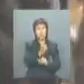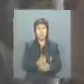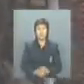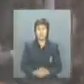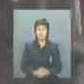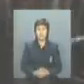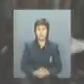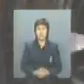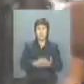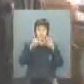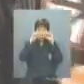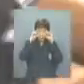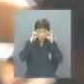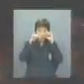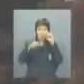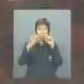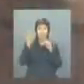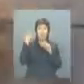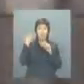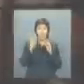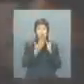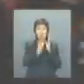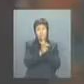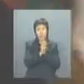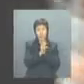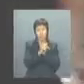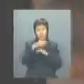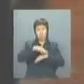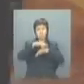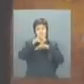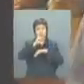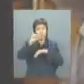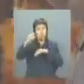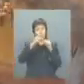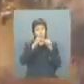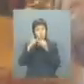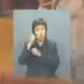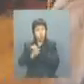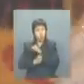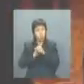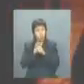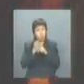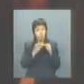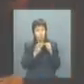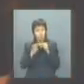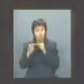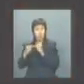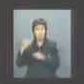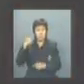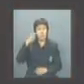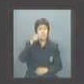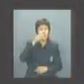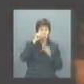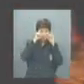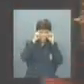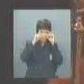ให้เป็นส.ส.ขอนแก่นมาแล้วหลายสมัยต่อเนื่องกันค่ะแล้วก็ถือว่ามีความใกล้ชิดกับพันตำรวจโททักษิณชินวัตรอดีตนายกรัฐมนตรี